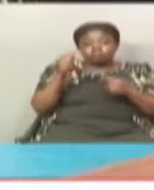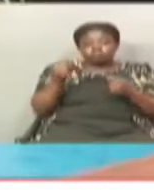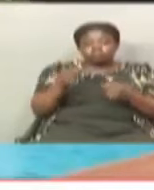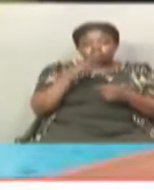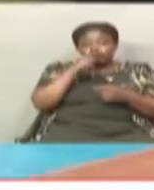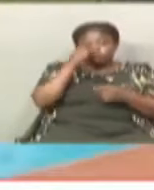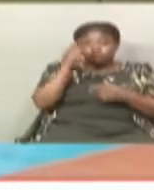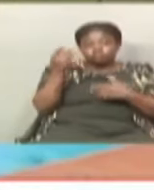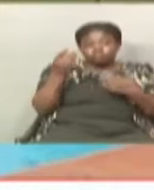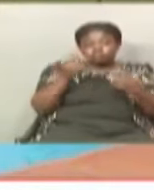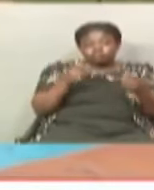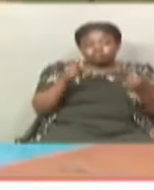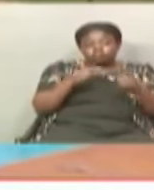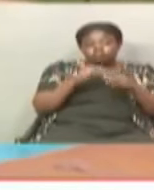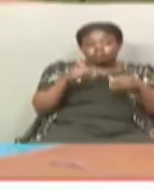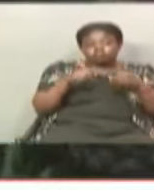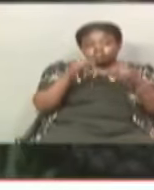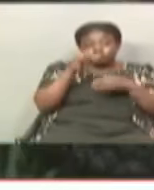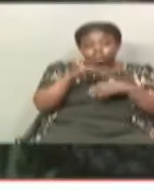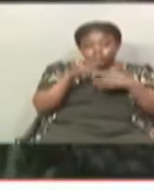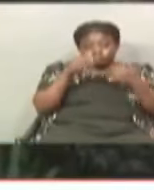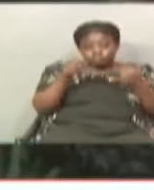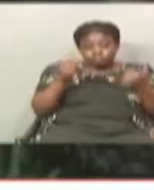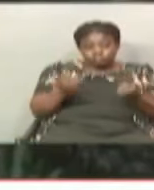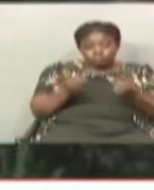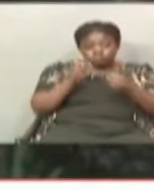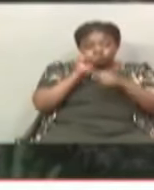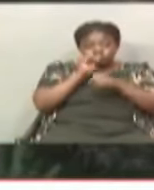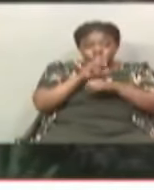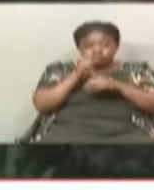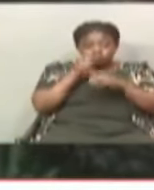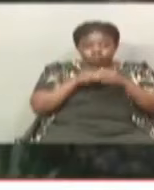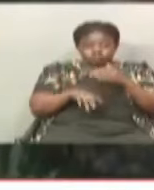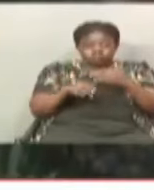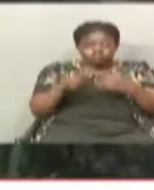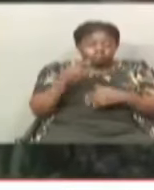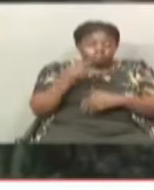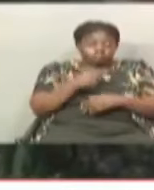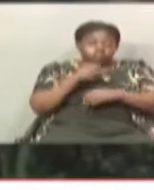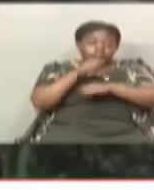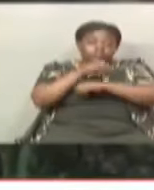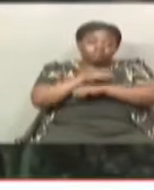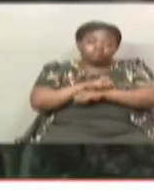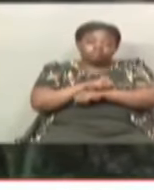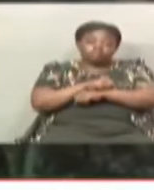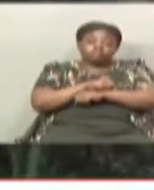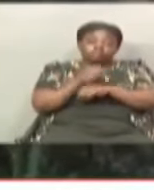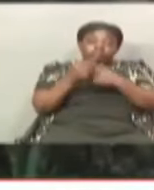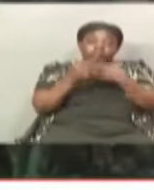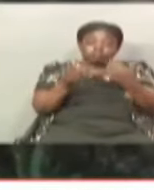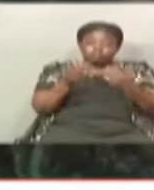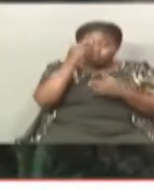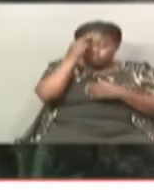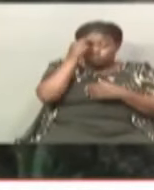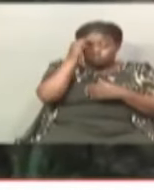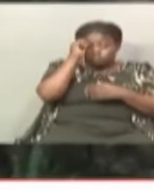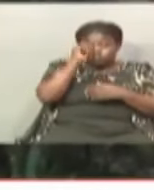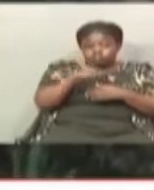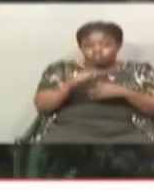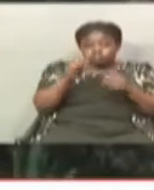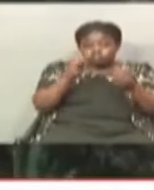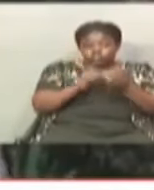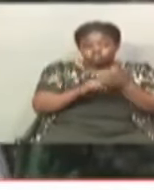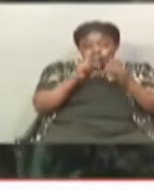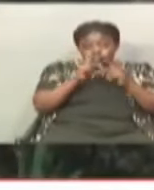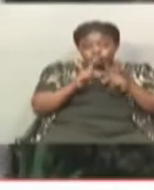era nasaba okubongera abaana mbakubiriza St Patrick yomwana gy'osobola okutwala n'afunamu